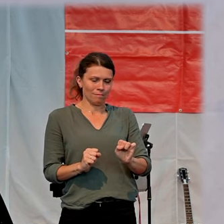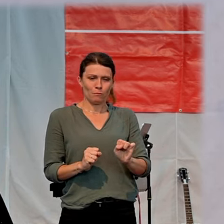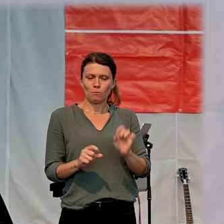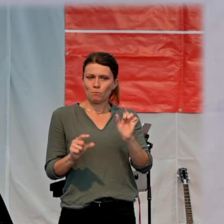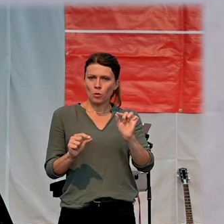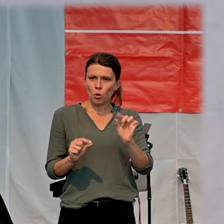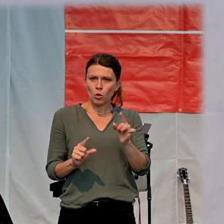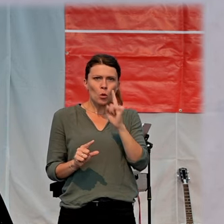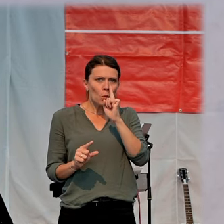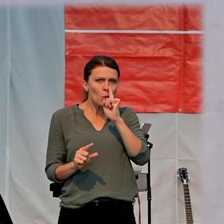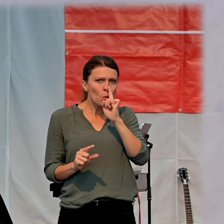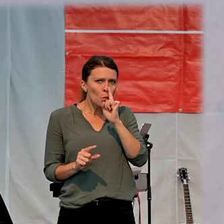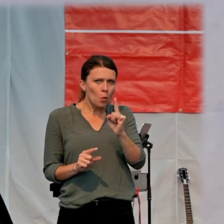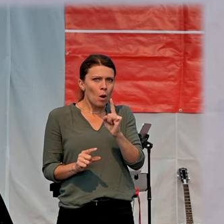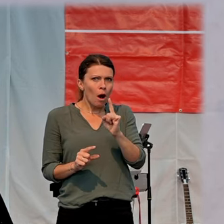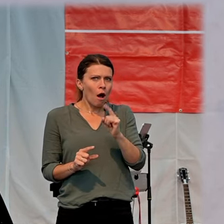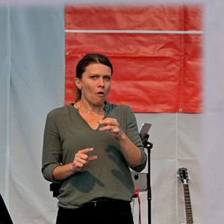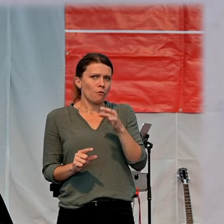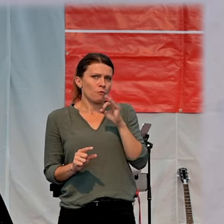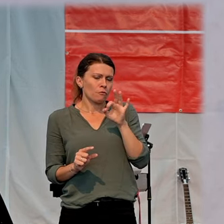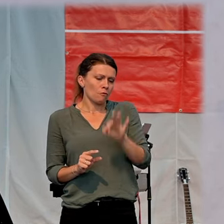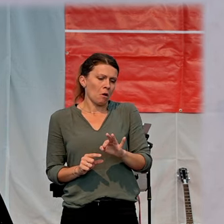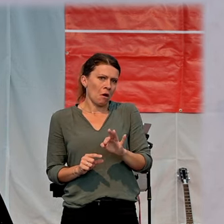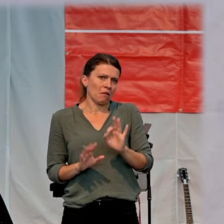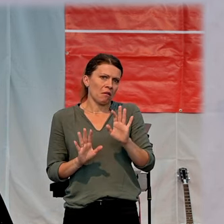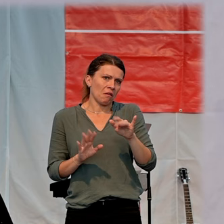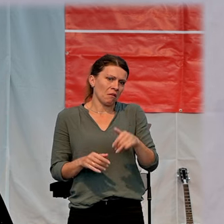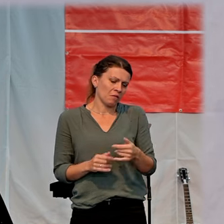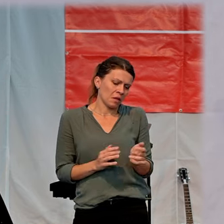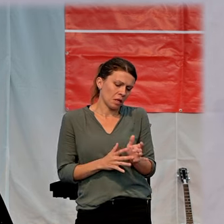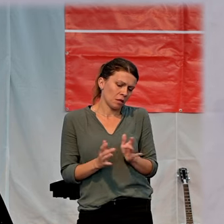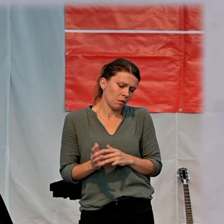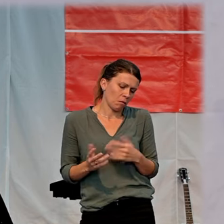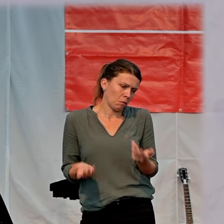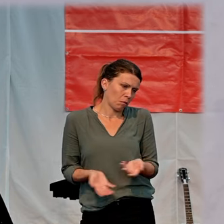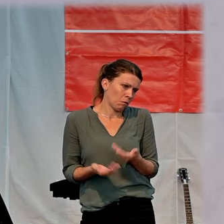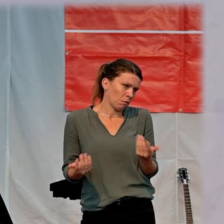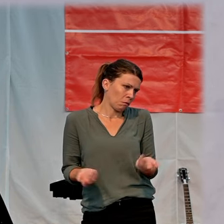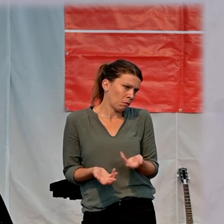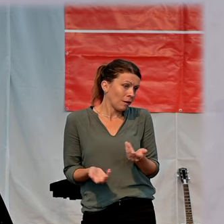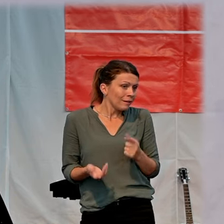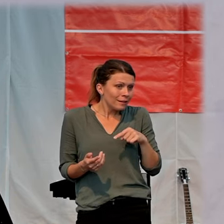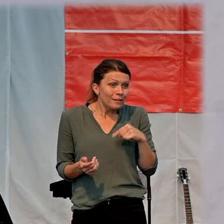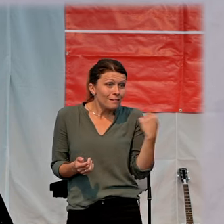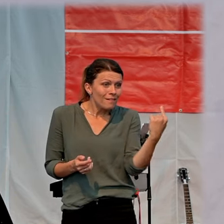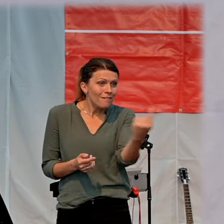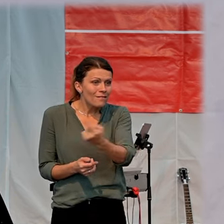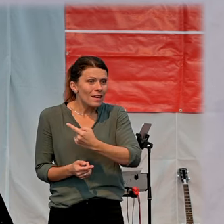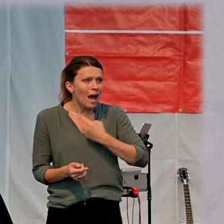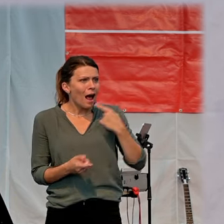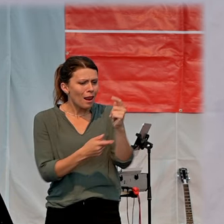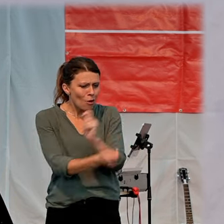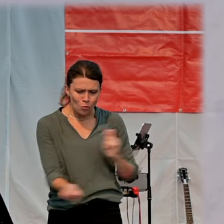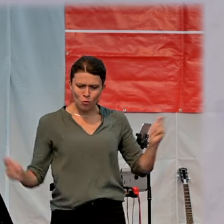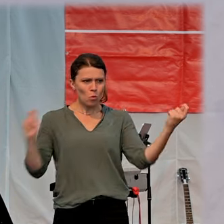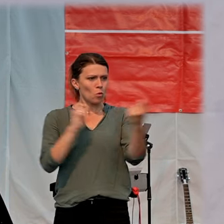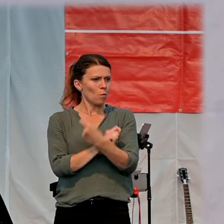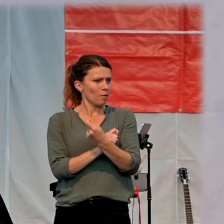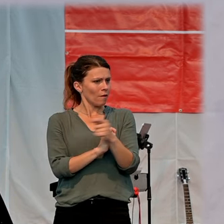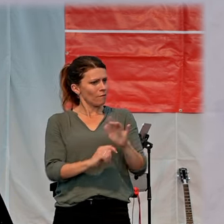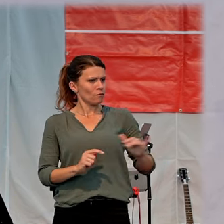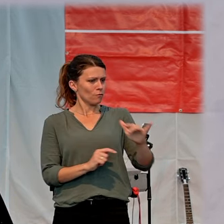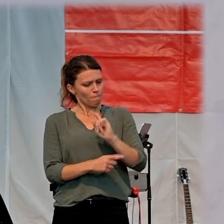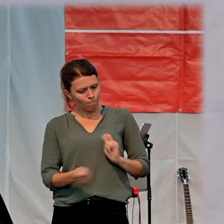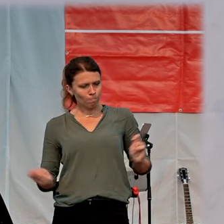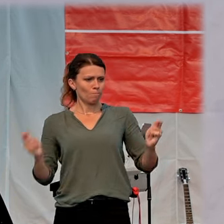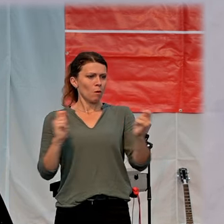nur für laue Christen, sondern es ist eine Wendezeit für unser ganzes Volk.